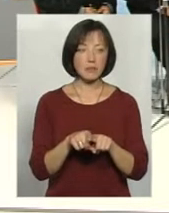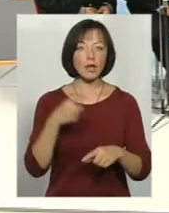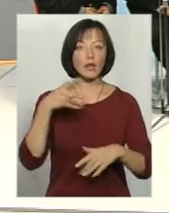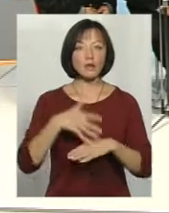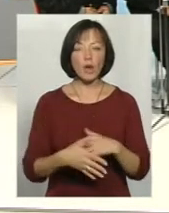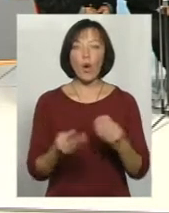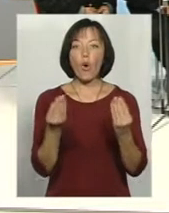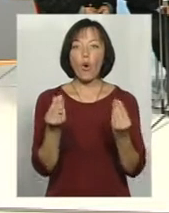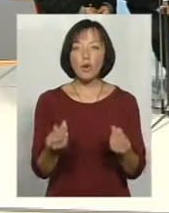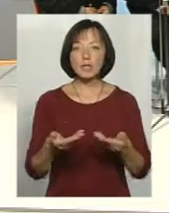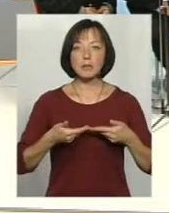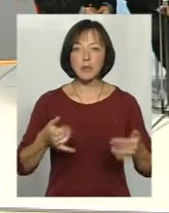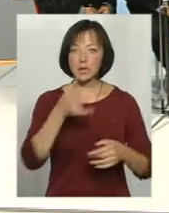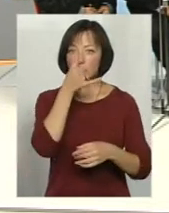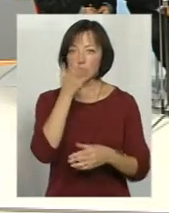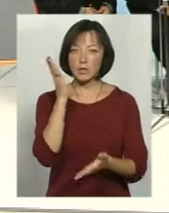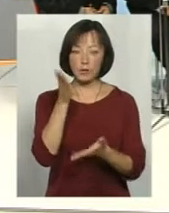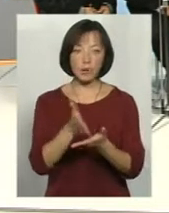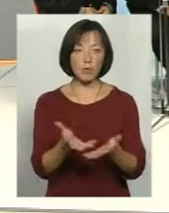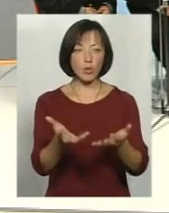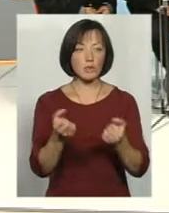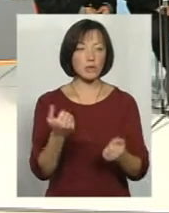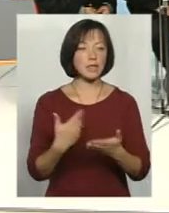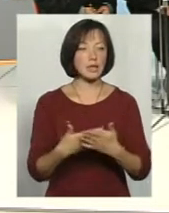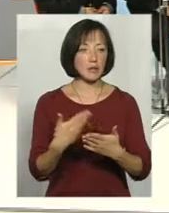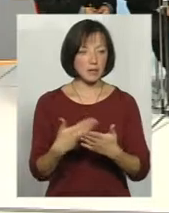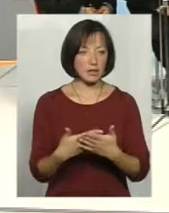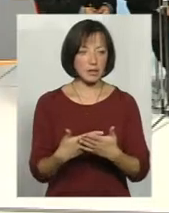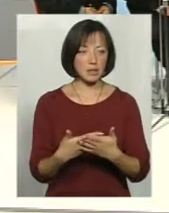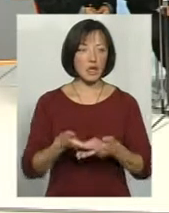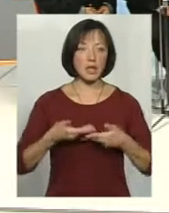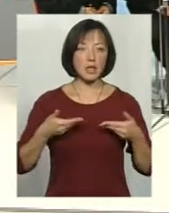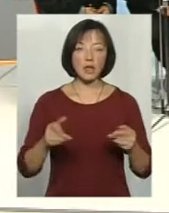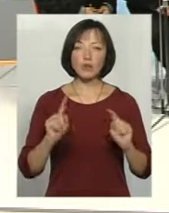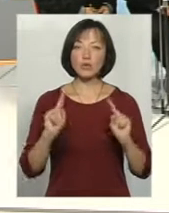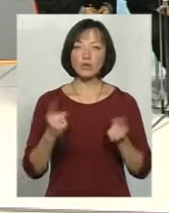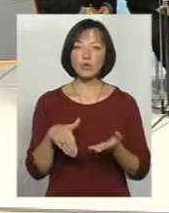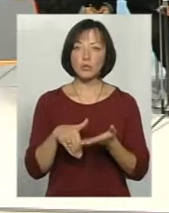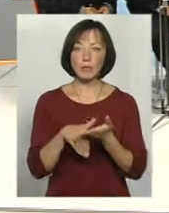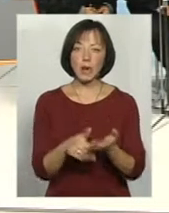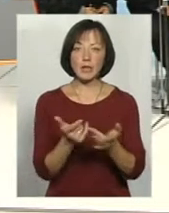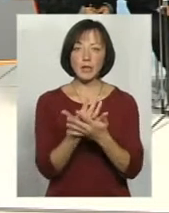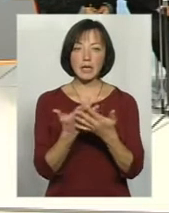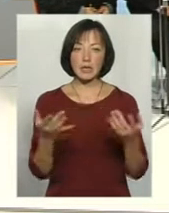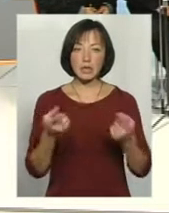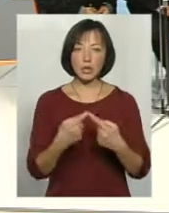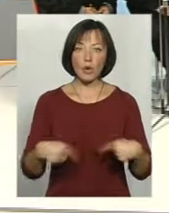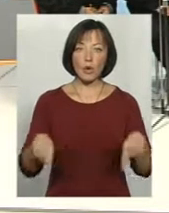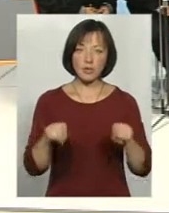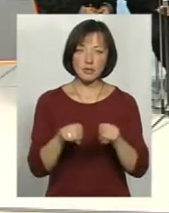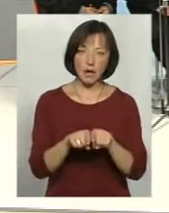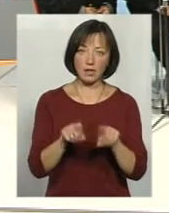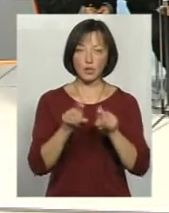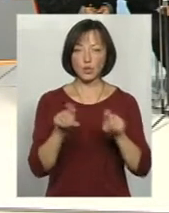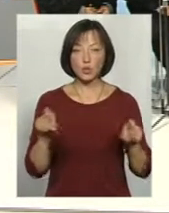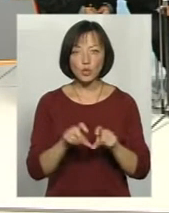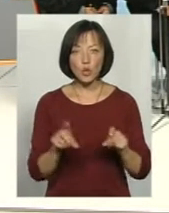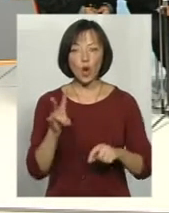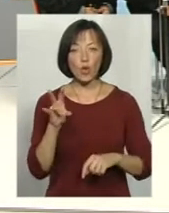Розумієте, кошти ми не можемо напряму отримати. Ну, наприклад, нам дуже допомагають різні організації, структури. Да? Ну,